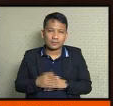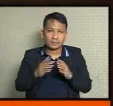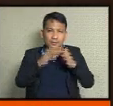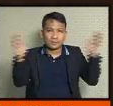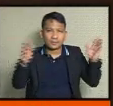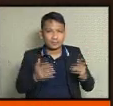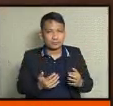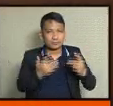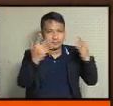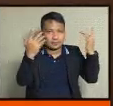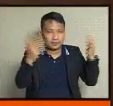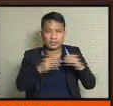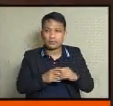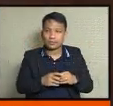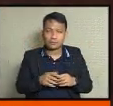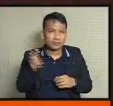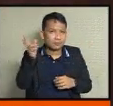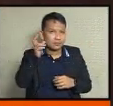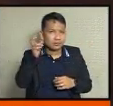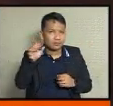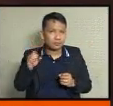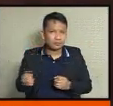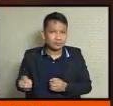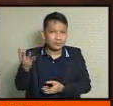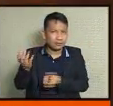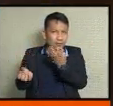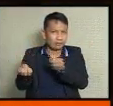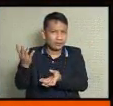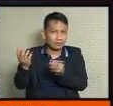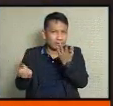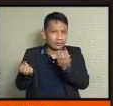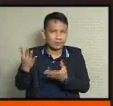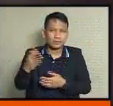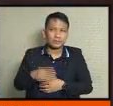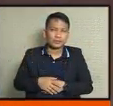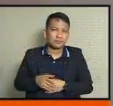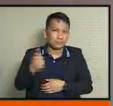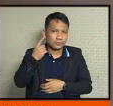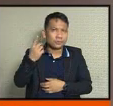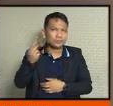na ng apoy, may maririnig pang mga pagsabog.